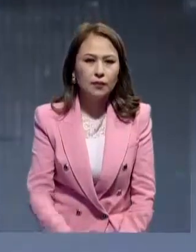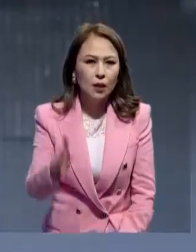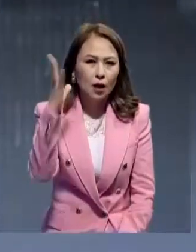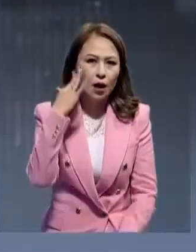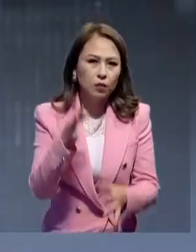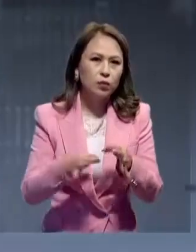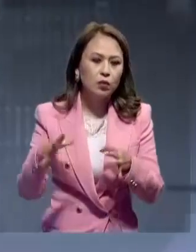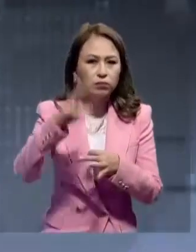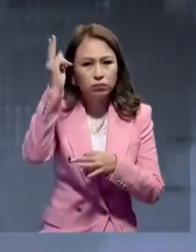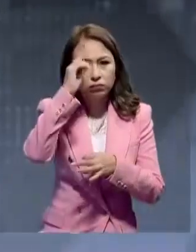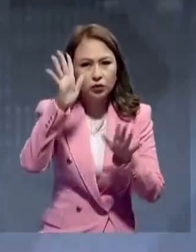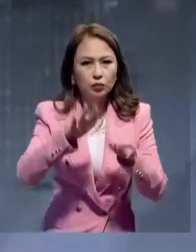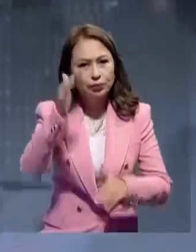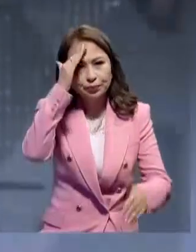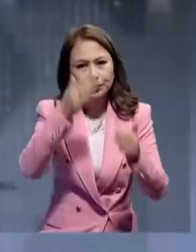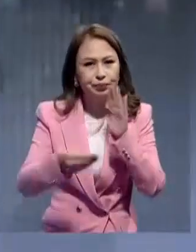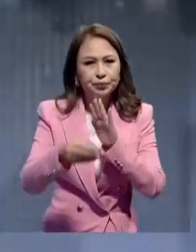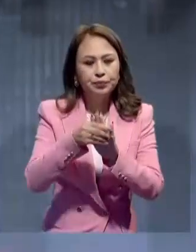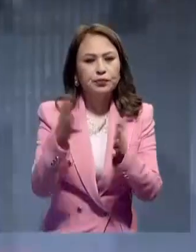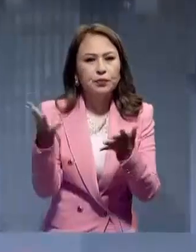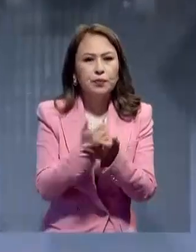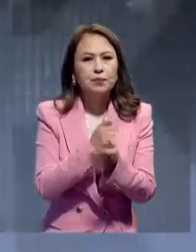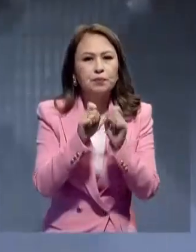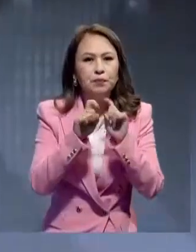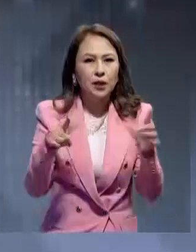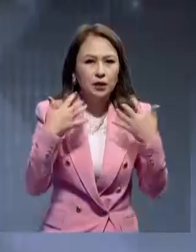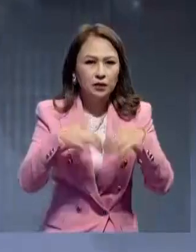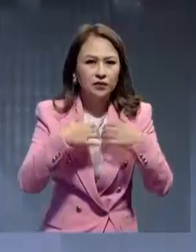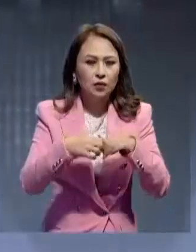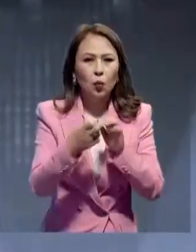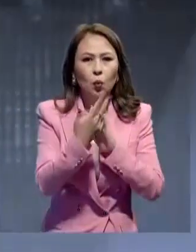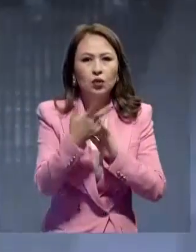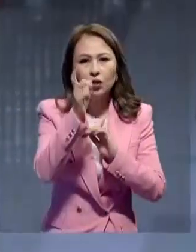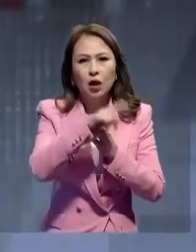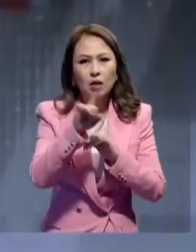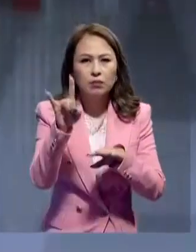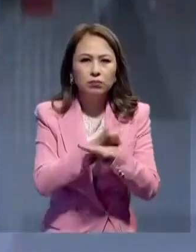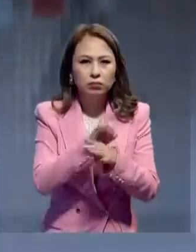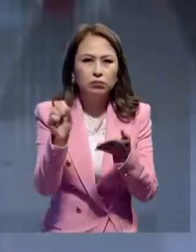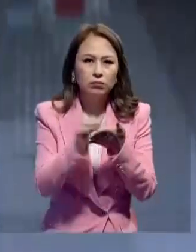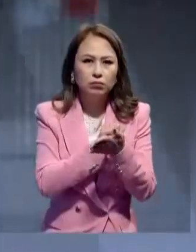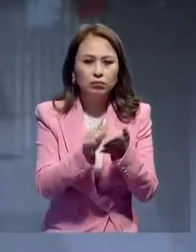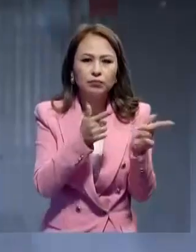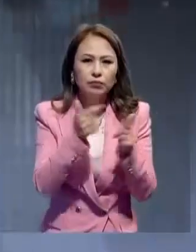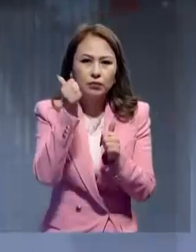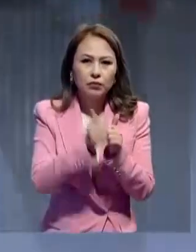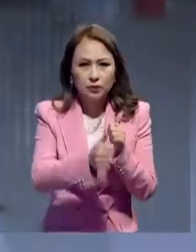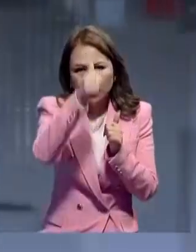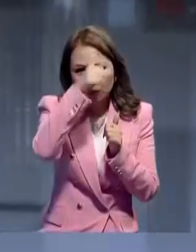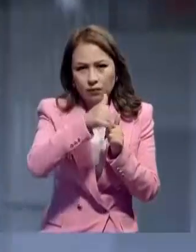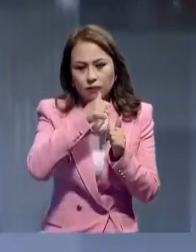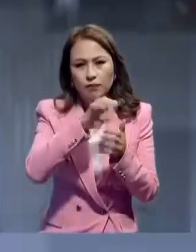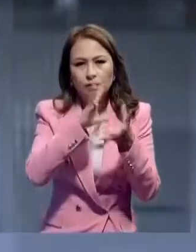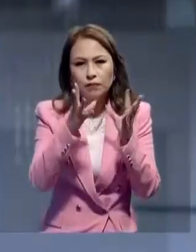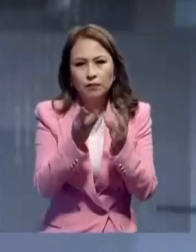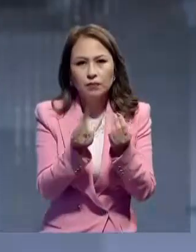Алматы облысында білім саласындағы жемқорлық әшкереленді. Мектеп есепшілері 13 адамның атынан жалған құжаттар әзірлеп, ай сайын бюджеттен